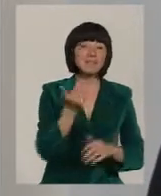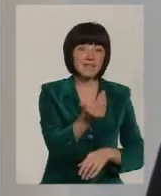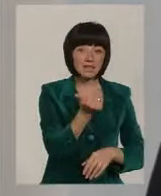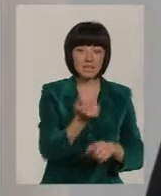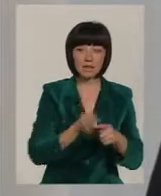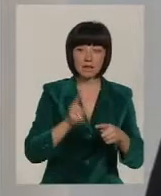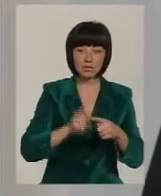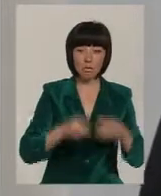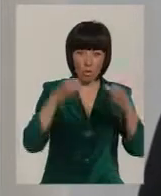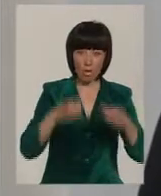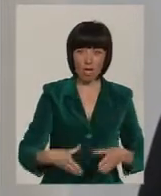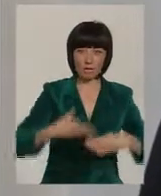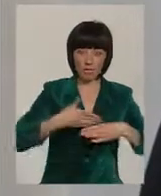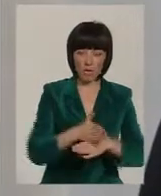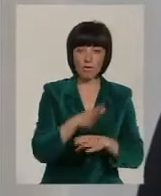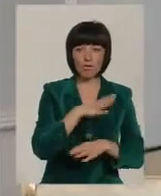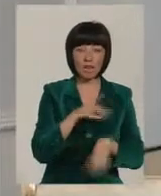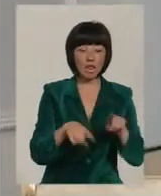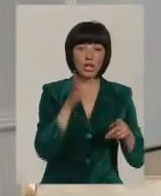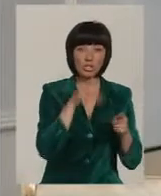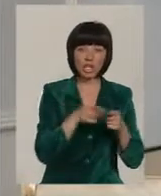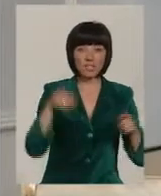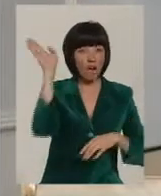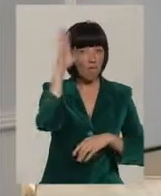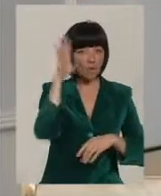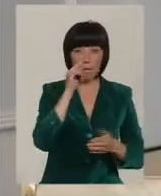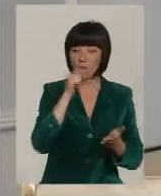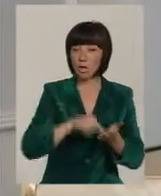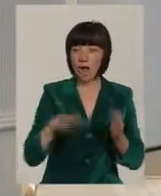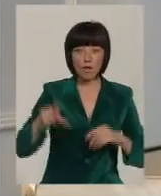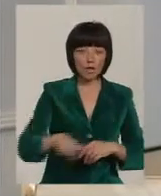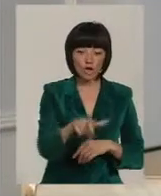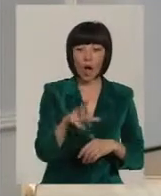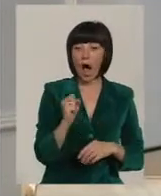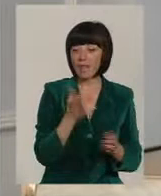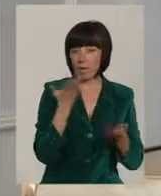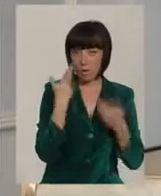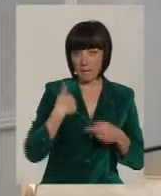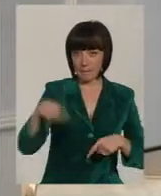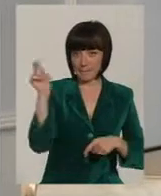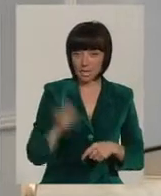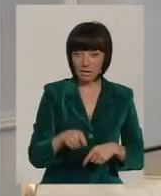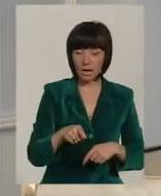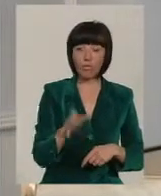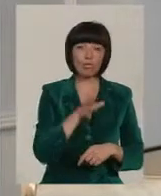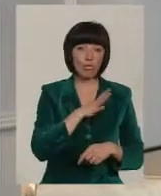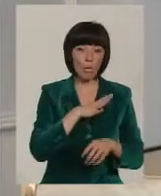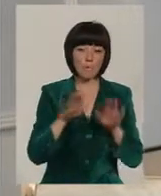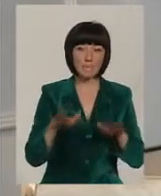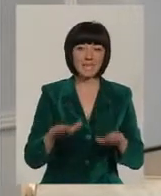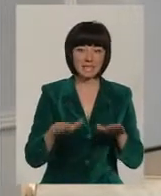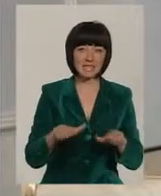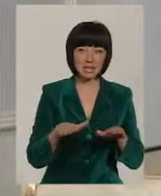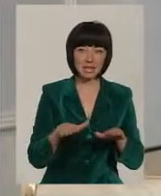цьому колекторі стався порив і деякий час води потрапляли в річку. Але вже на час нашого приїзду було місце